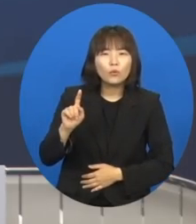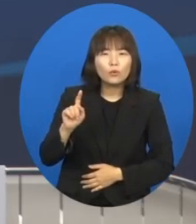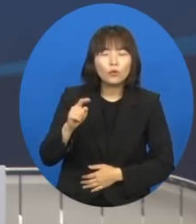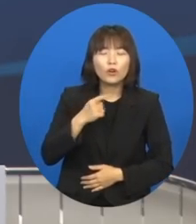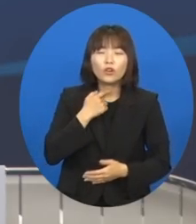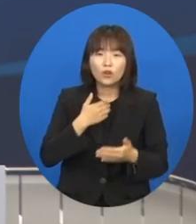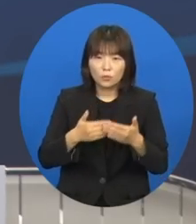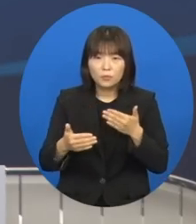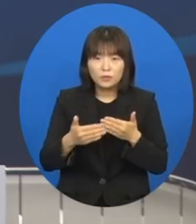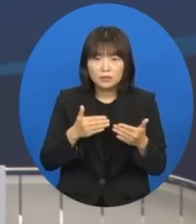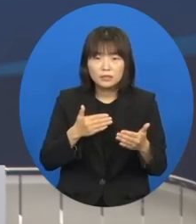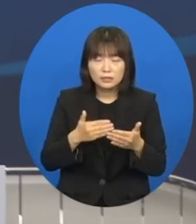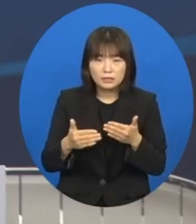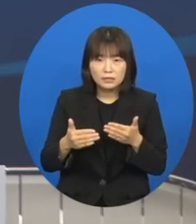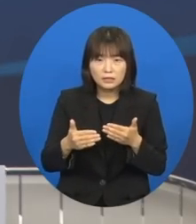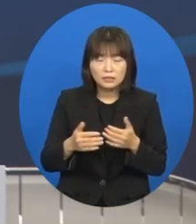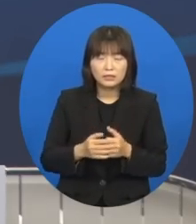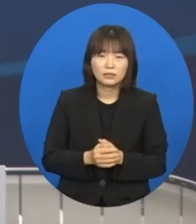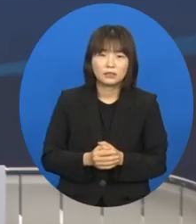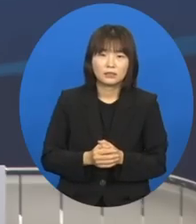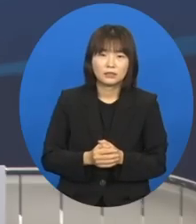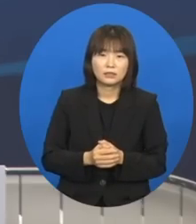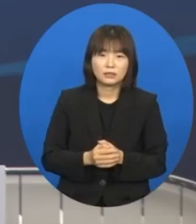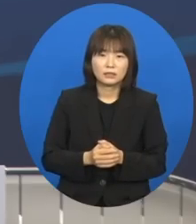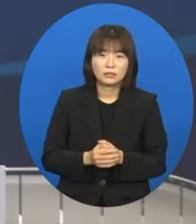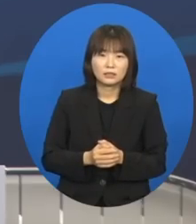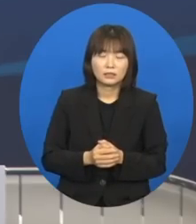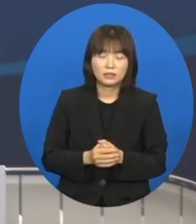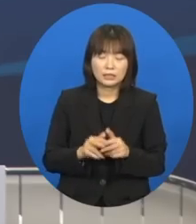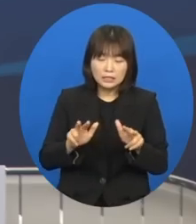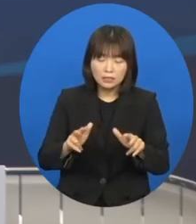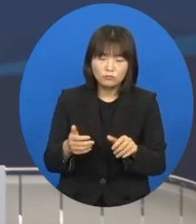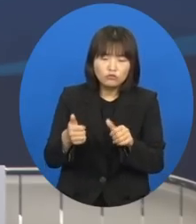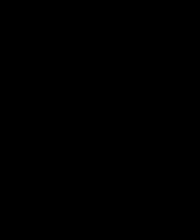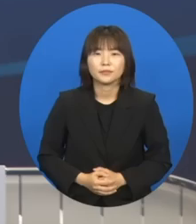경험했길래 중과도 같은 고통의 이야기를 하나.